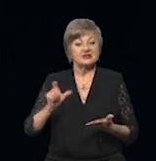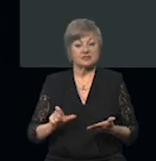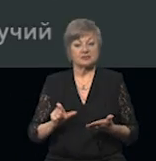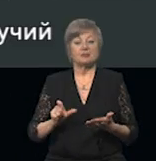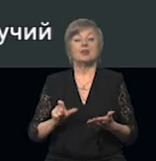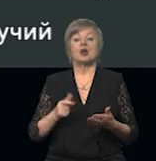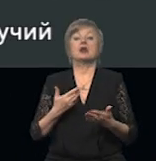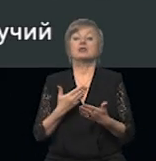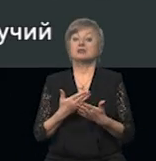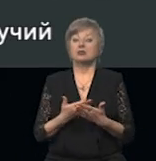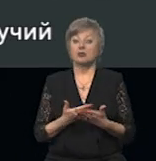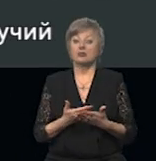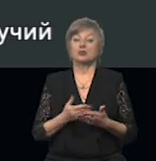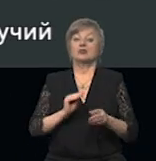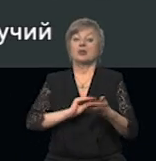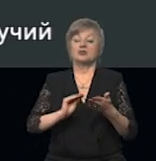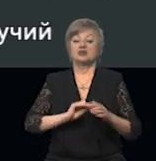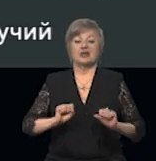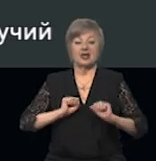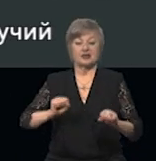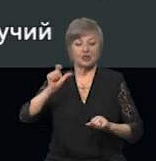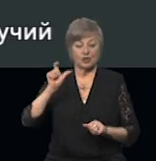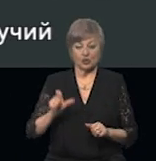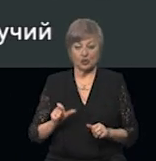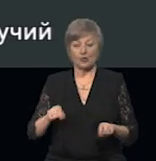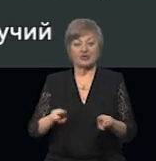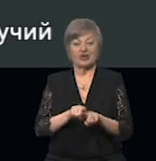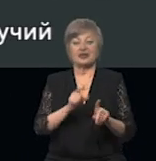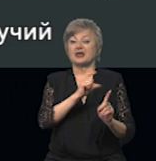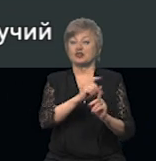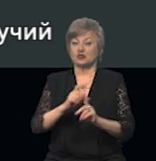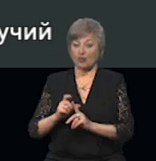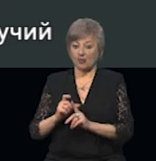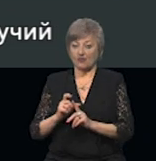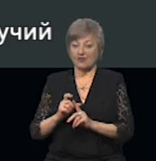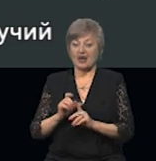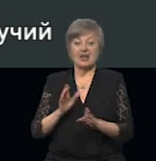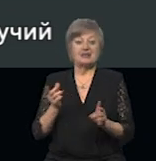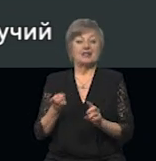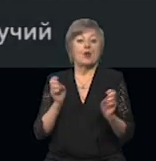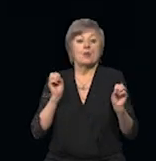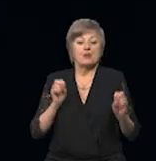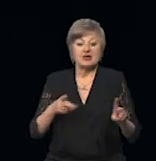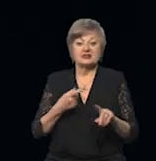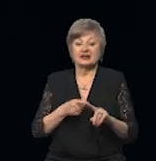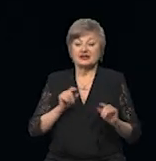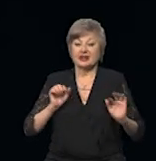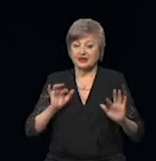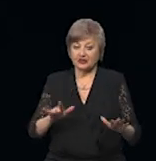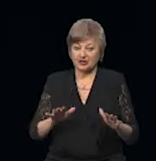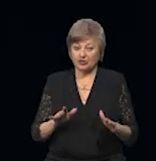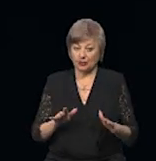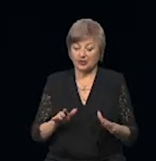у вуста свого героя Гобіта Більбо Бегінса такі слова. Небезпечна це справа, Фродо, виходити за